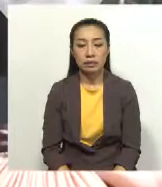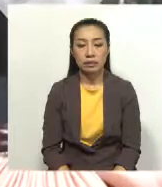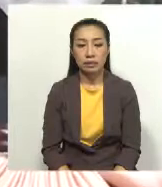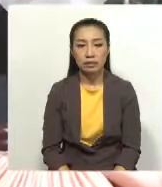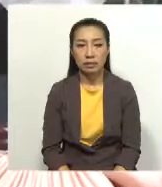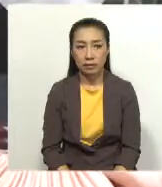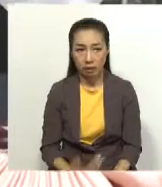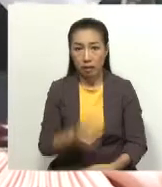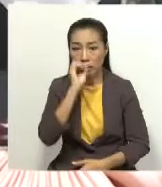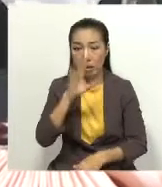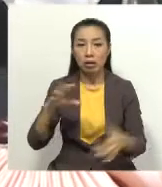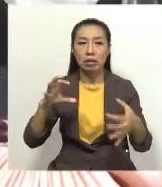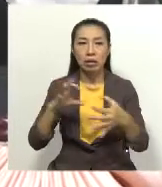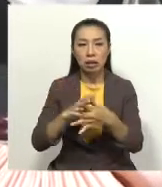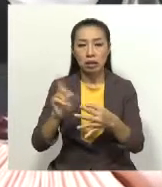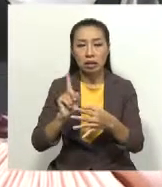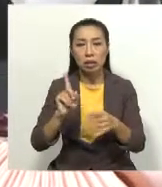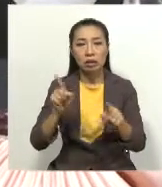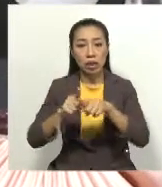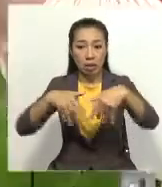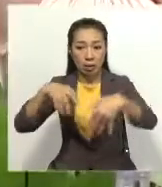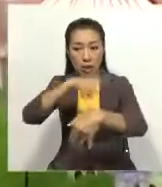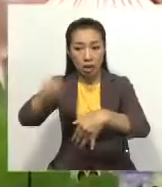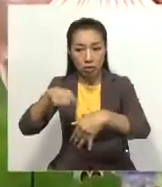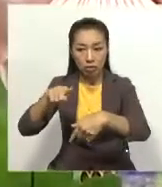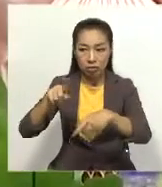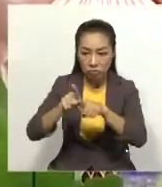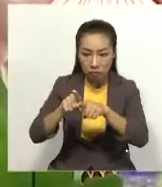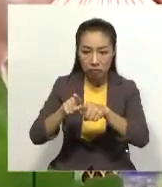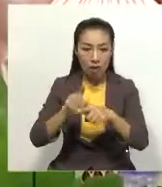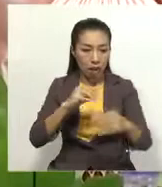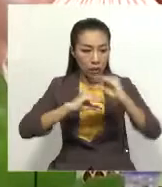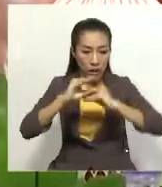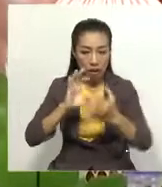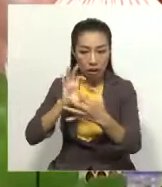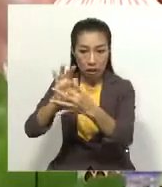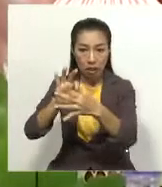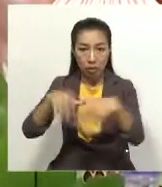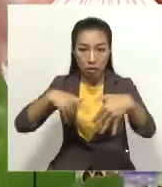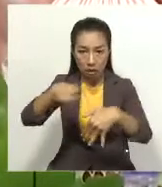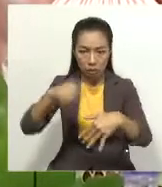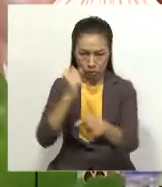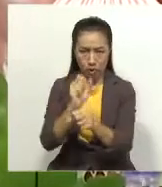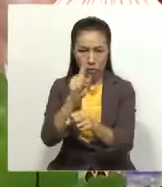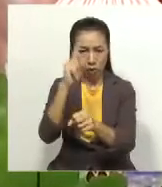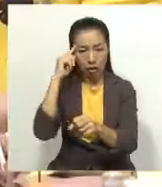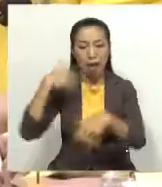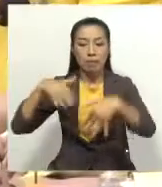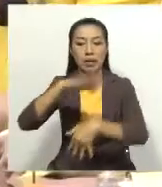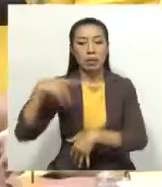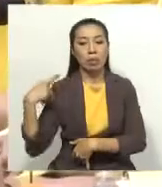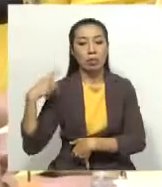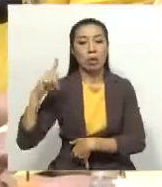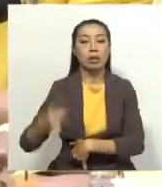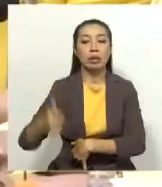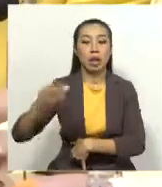ฝ่ายเดียวพร้อมกล่าวย้ำว่าในส่วนที่เกี่ยวข้องกับประชาชนขอให้เร่งดำเนินการเพื่อผลประโยชน์ของประชาชนที่จะได้รับ